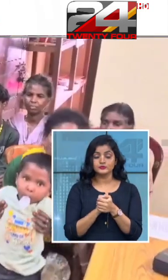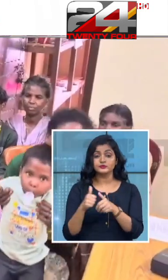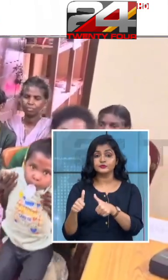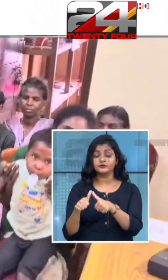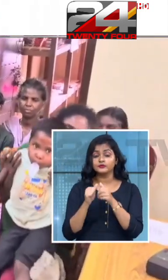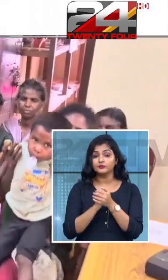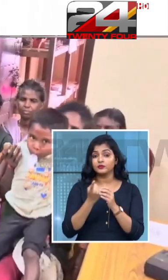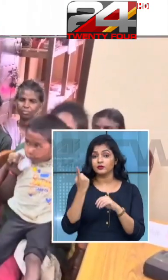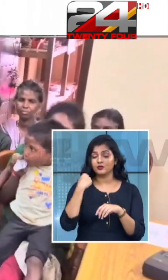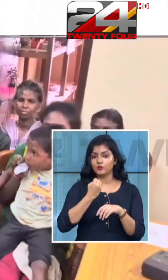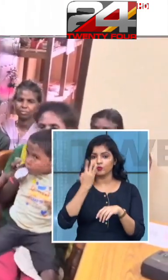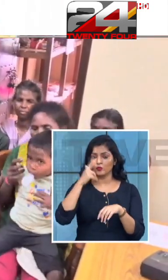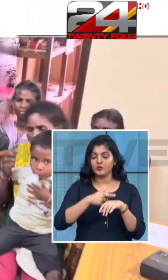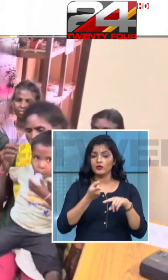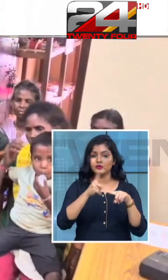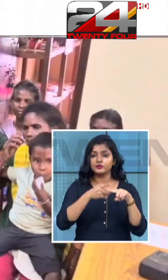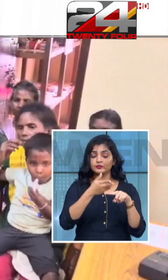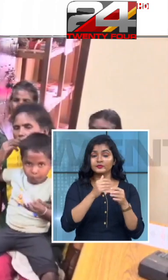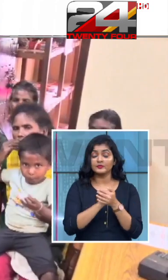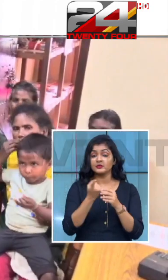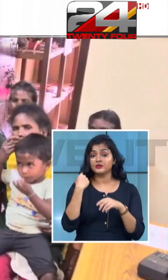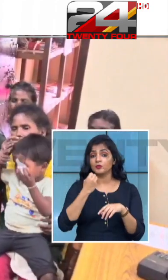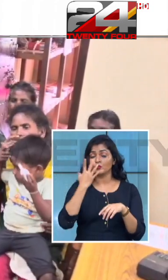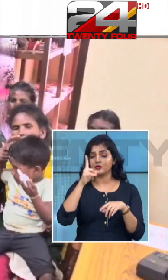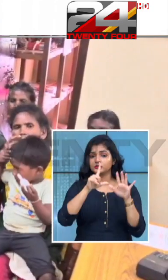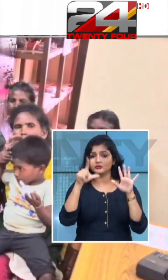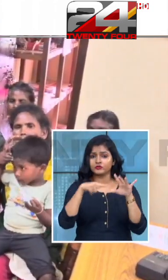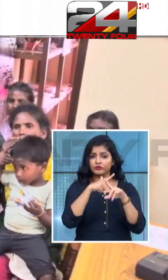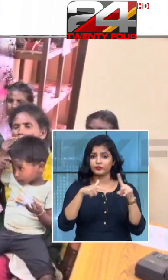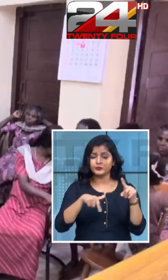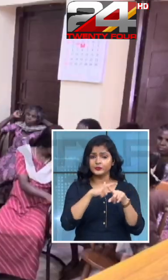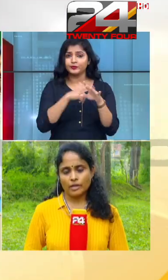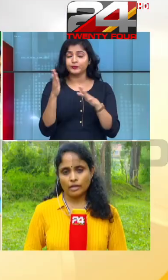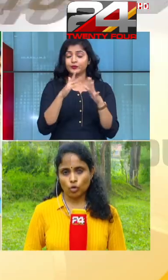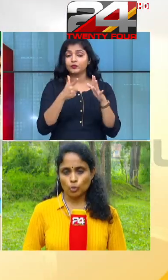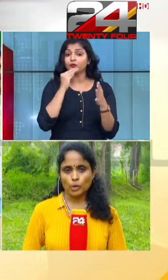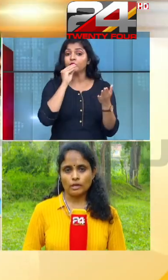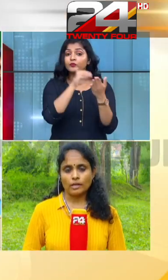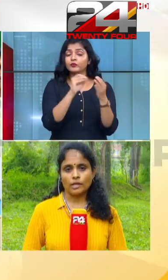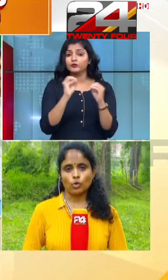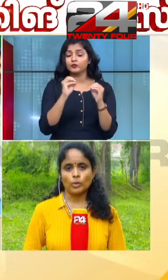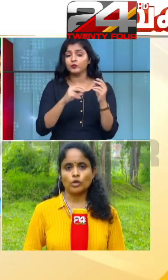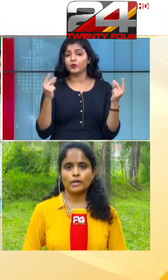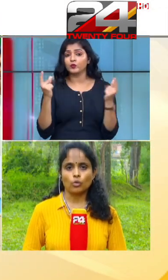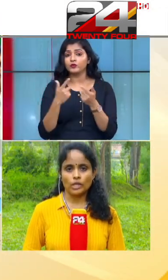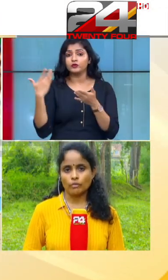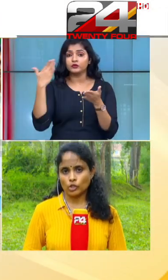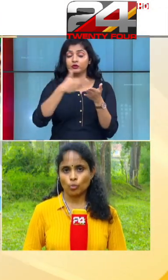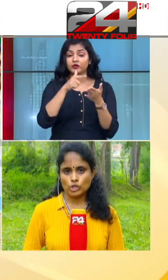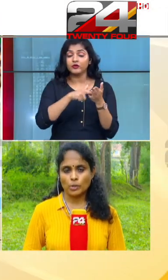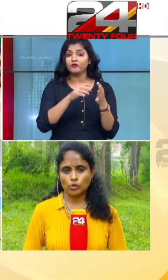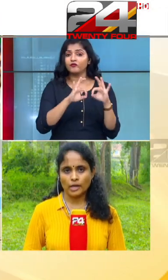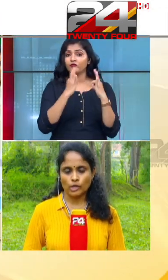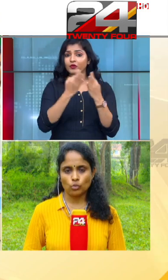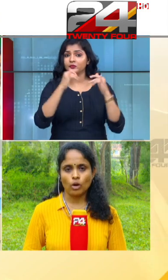ഉന്മേഷ്, ഇന്നലെ രാവിലെയാണ് ഈ ഒരു സംഭവം ഉണ്ടായത്. ഇന്നലെ രാവിലെ 7:30യോടെയാണ് യാതൊരു മുന്നറിയിപ്പുമില്ലാതെ ക്രമീകരണങ്ങളൊന്നും ഒരുക്കാതെ ഈ കുടുംബങ്ങളുടെ കുടിൽ ഇവിടെ